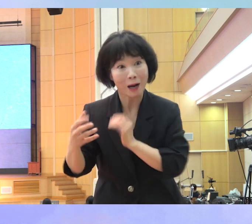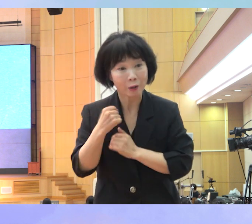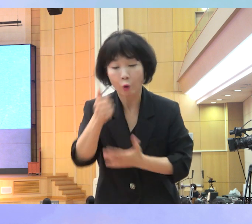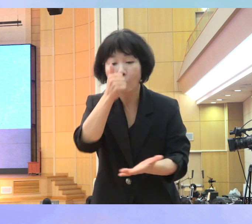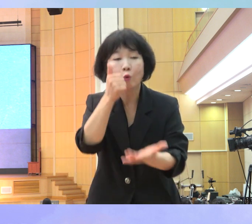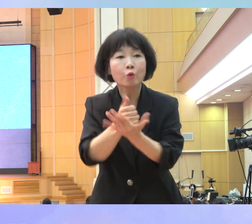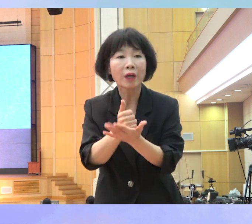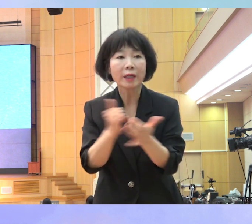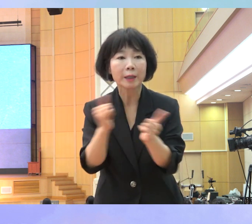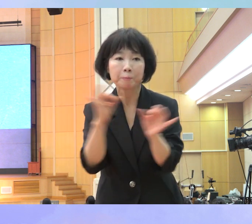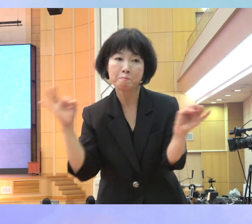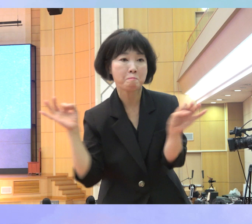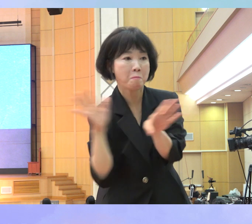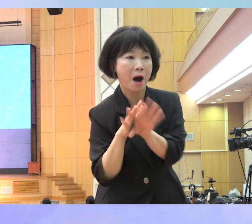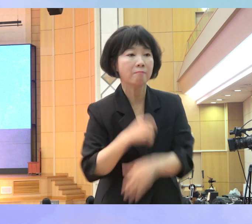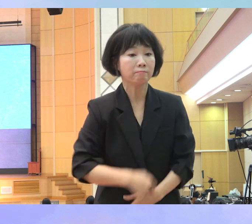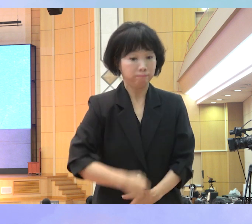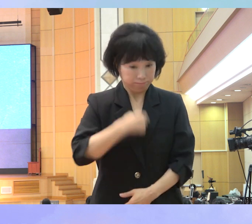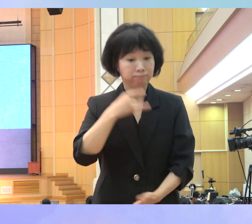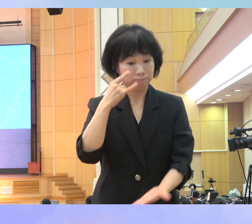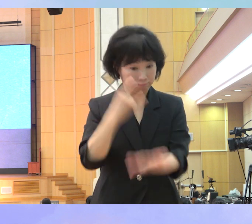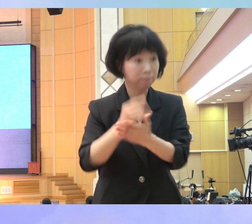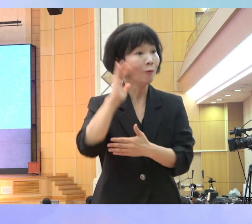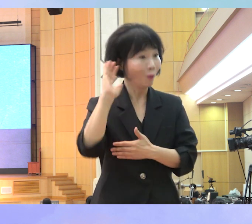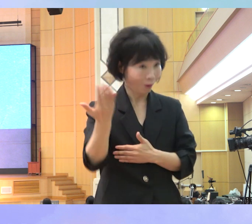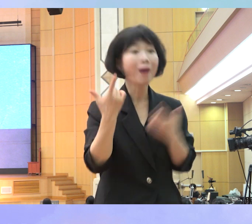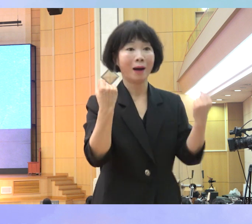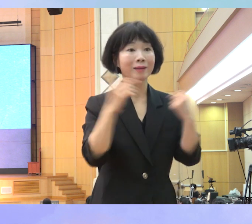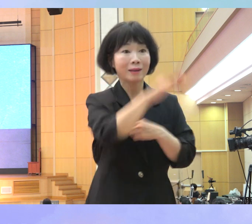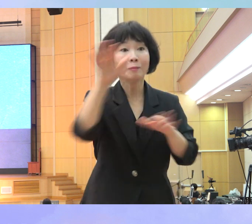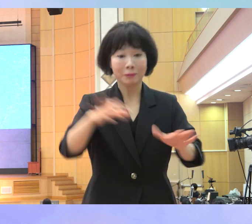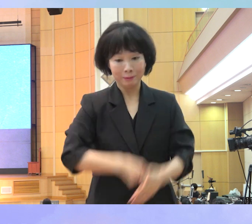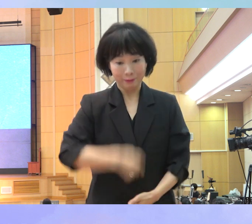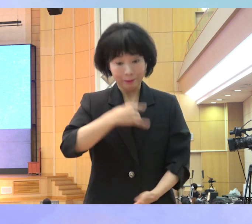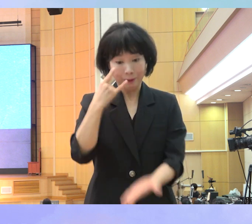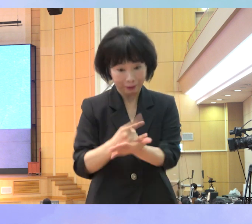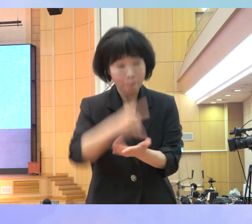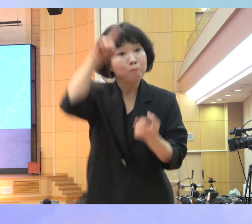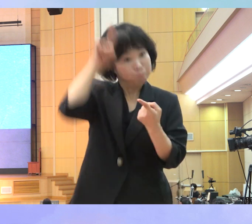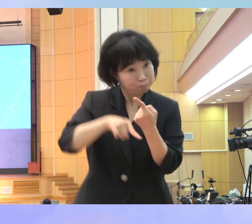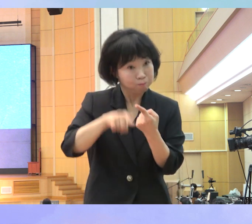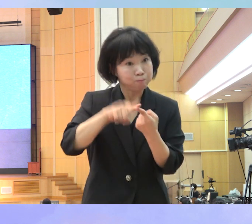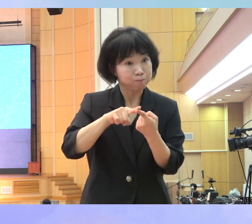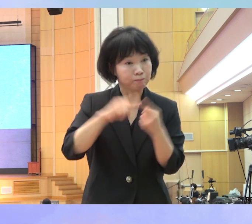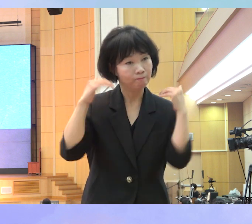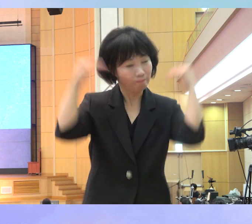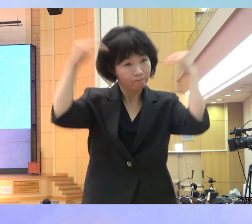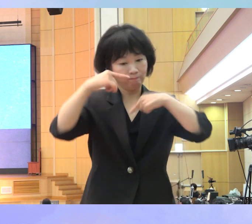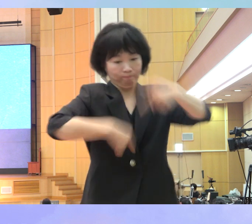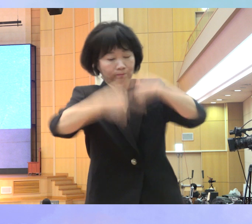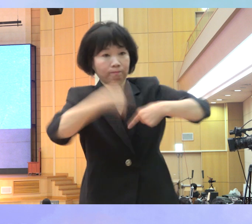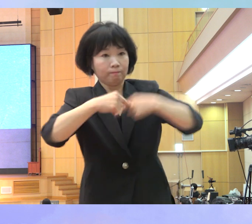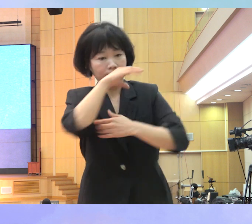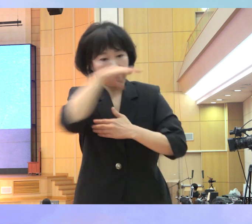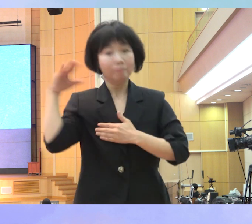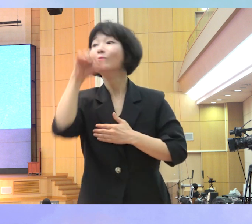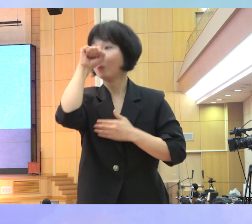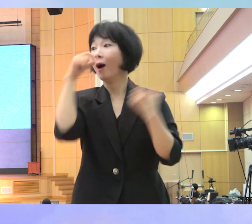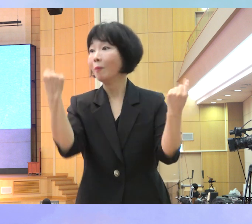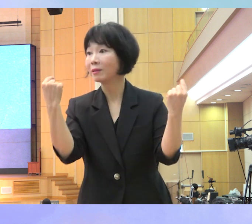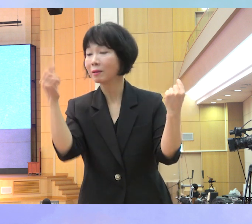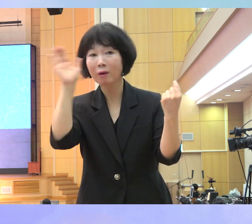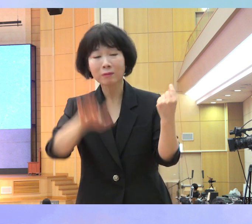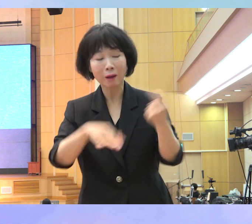할렐루야. 그랬으면 이제 크리스천다운, 의인다운 성숙한 언어를 사용해야 되는데